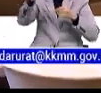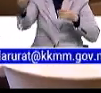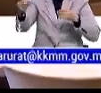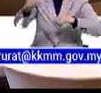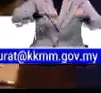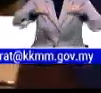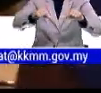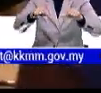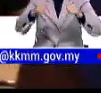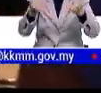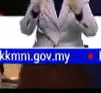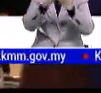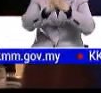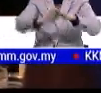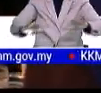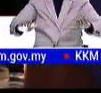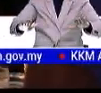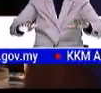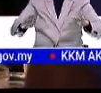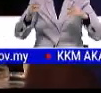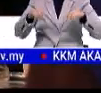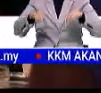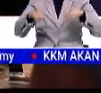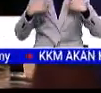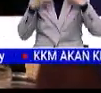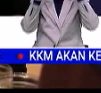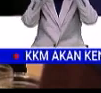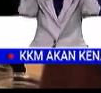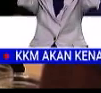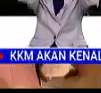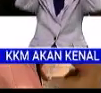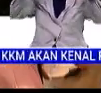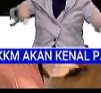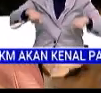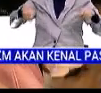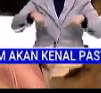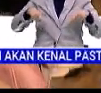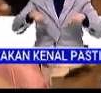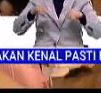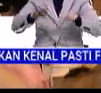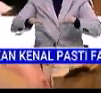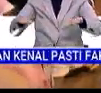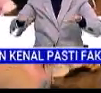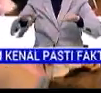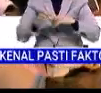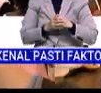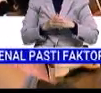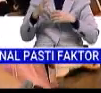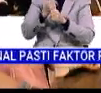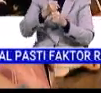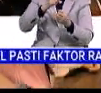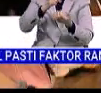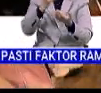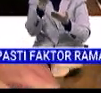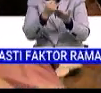kat sini, rasa safety. Macam hari ni ada Chef Cilik. Anak si dapat kek-kek